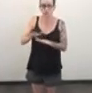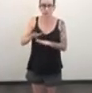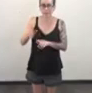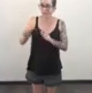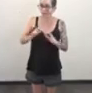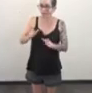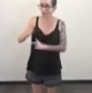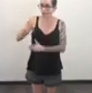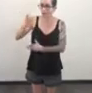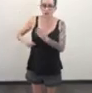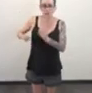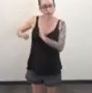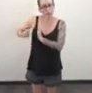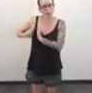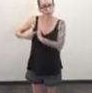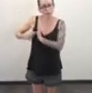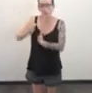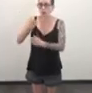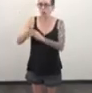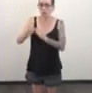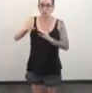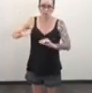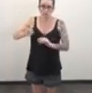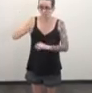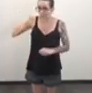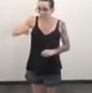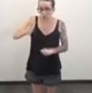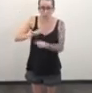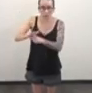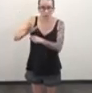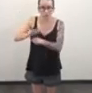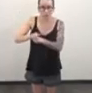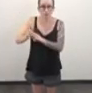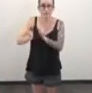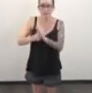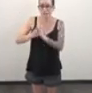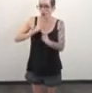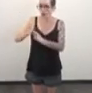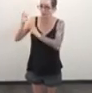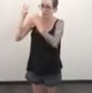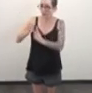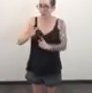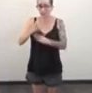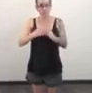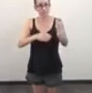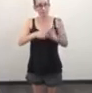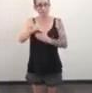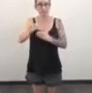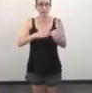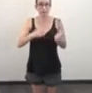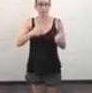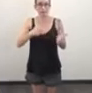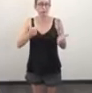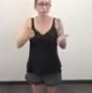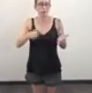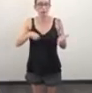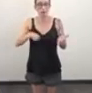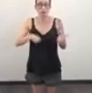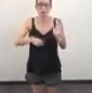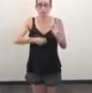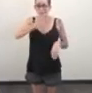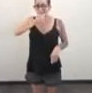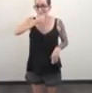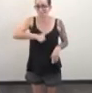absences en série, trop peu formés, arrivés dans ces métiers plus par voie de garage que